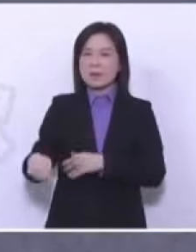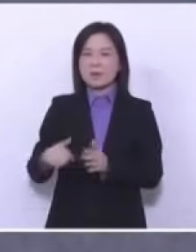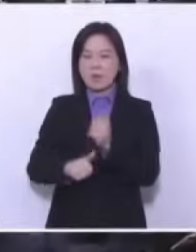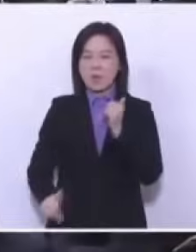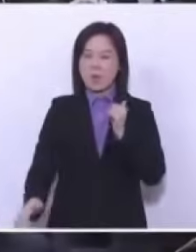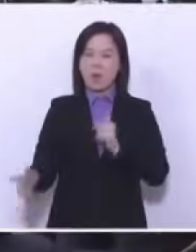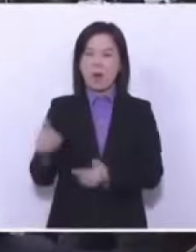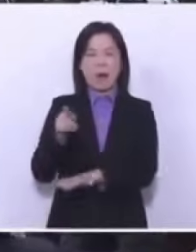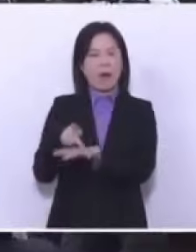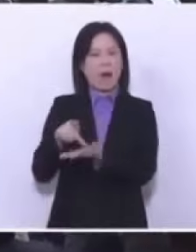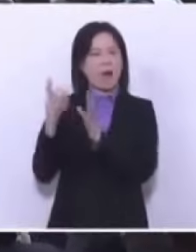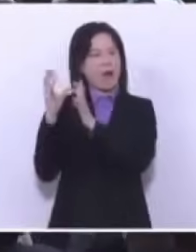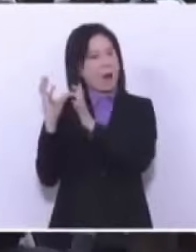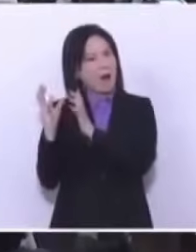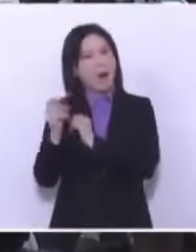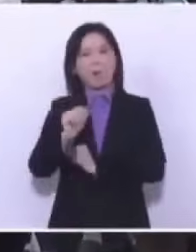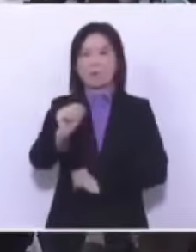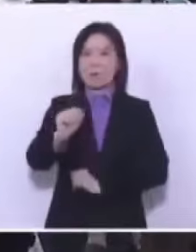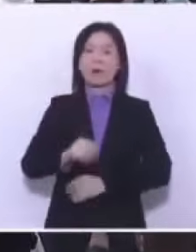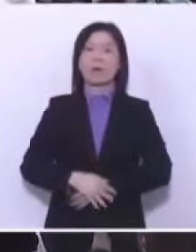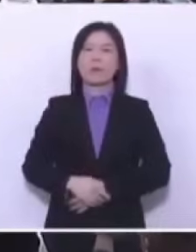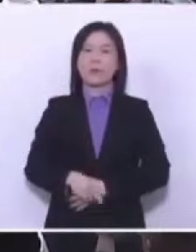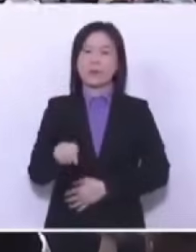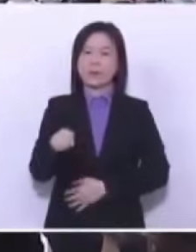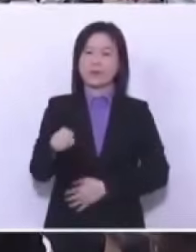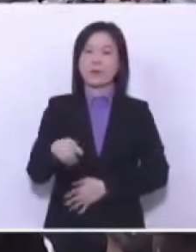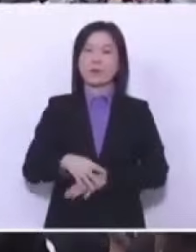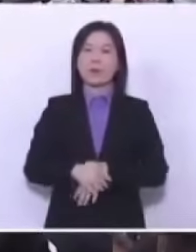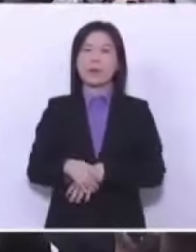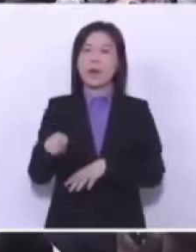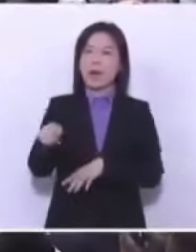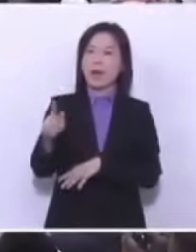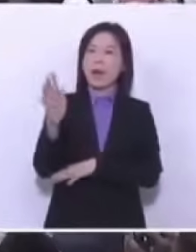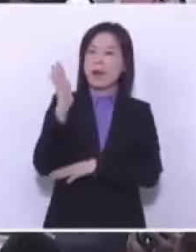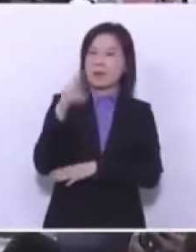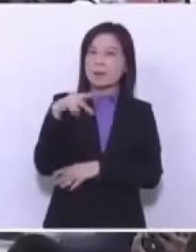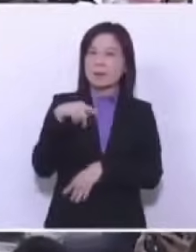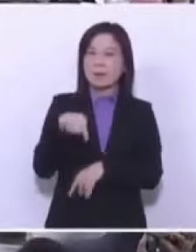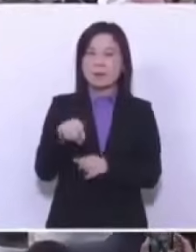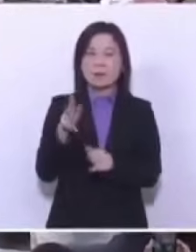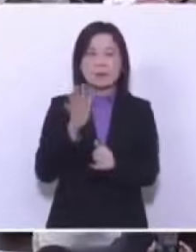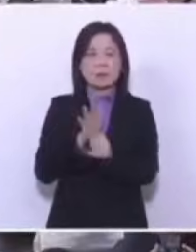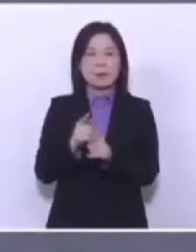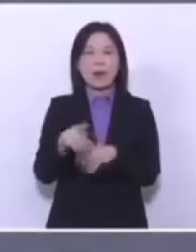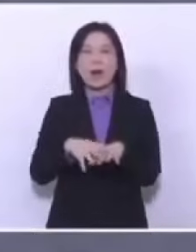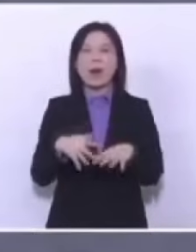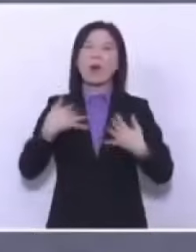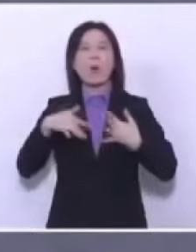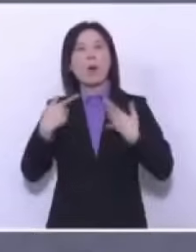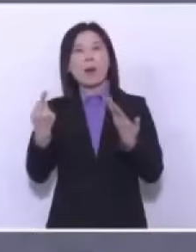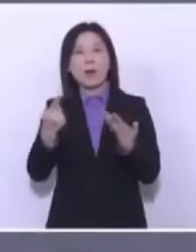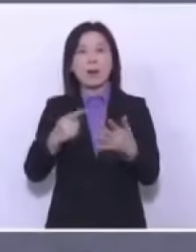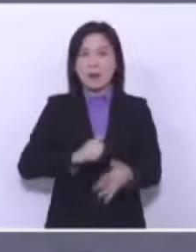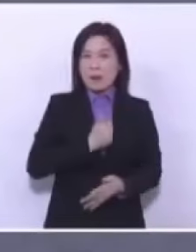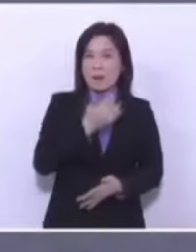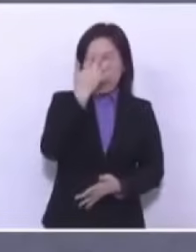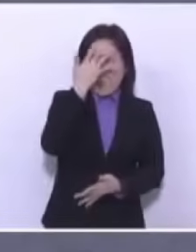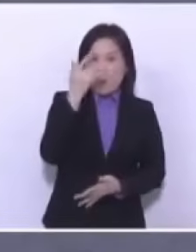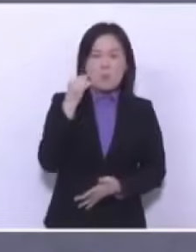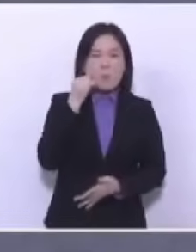款，政治不是只有张灯结彩，而没有解决真正的问题。各